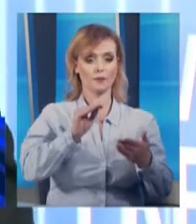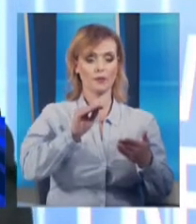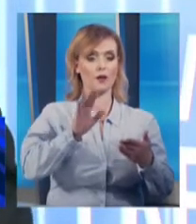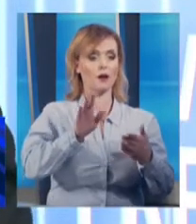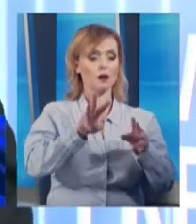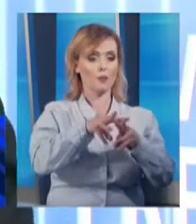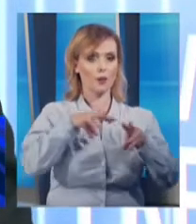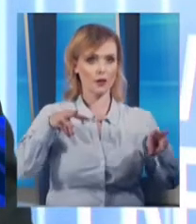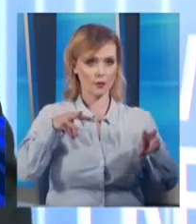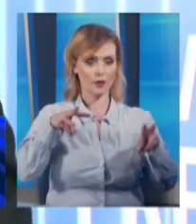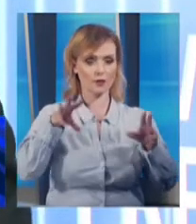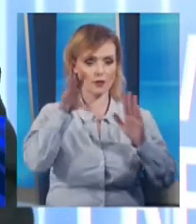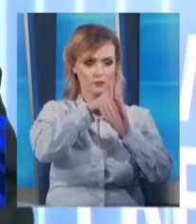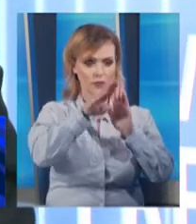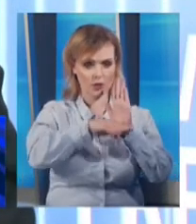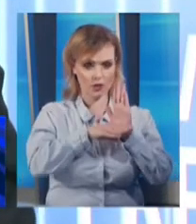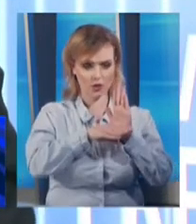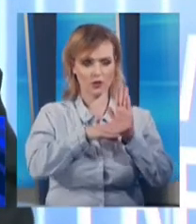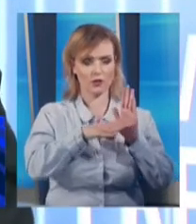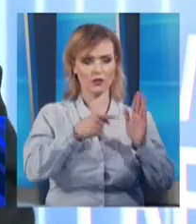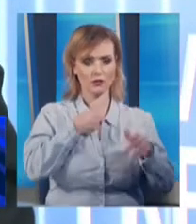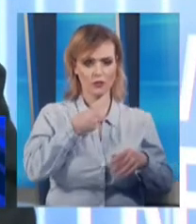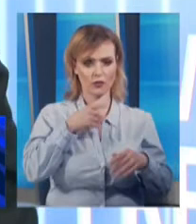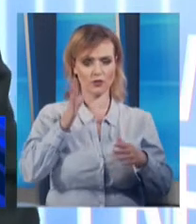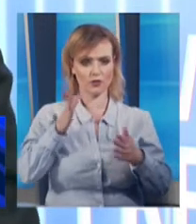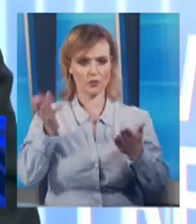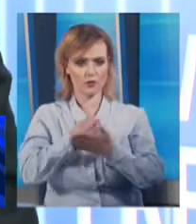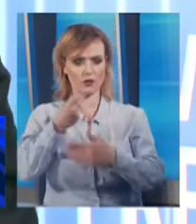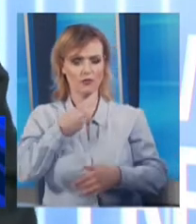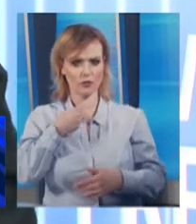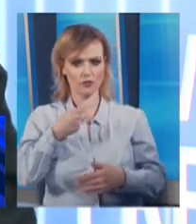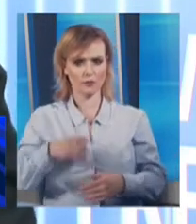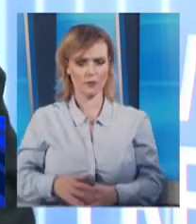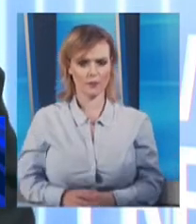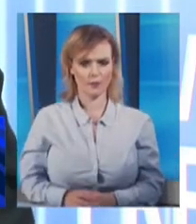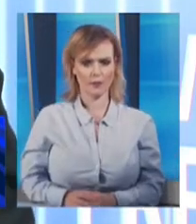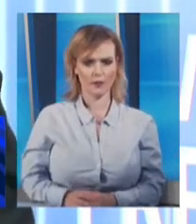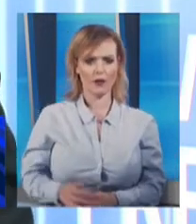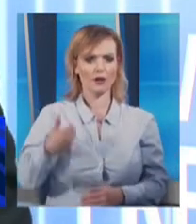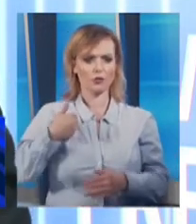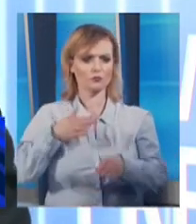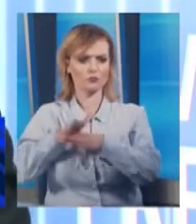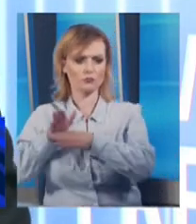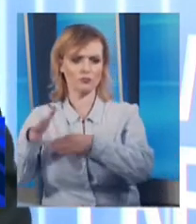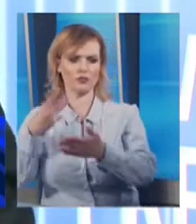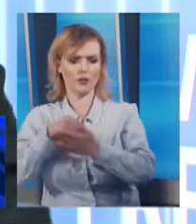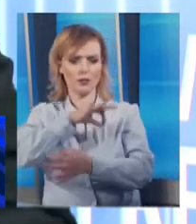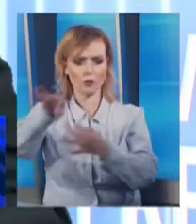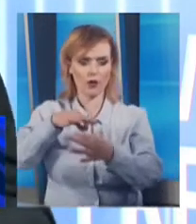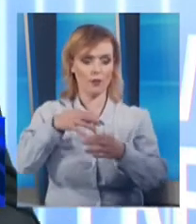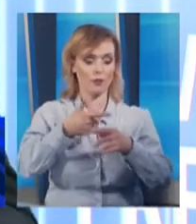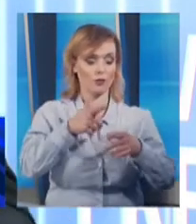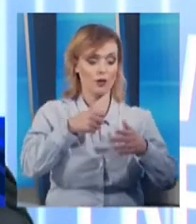agenda Parlamentului și obținerea unui vot majoritar în acest sens. E nevoie să o ducem la bun sfârșit, să o implementăm până la capăt, pentru că în baza acestei